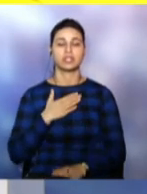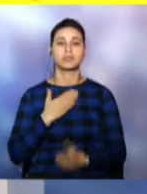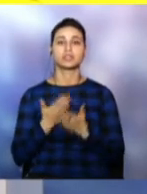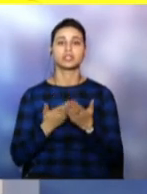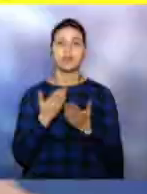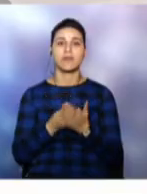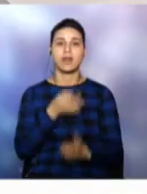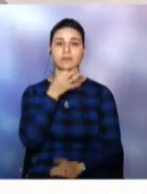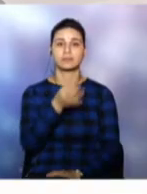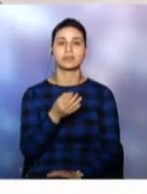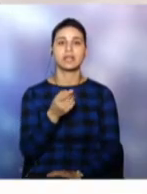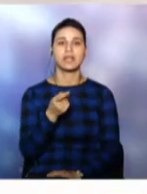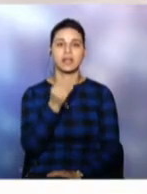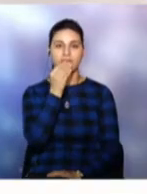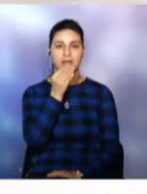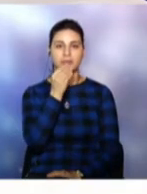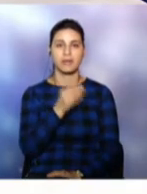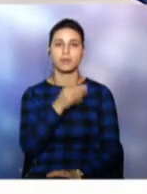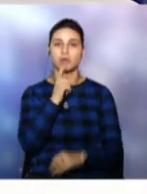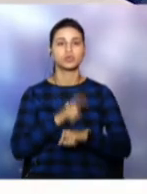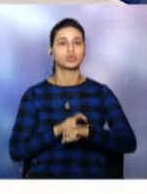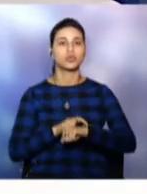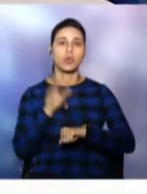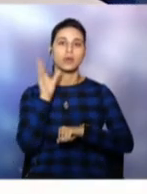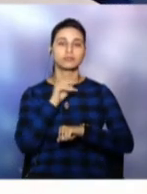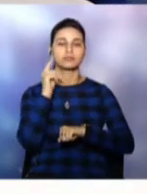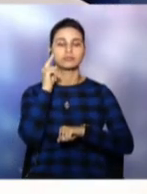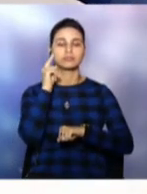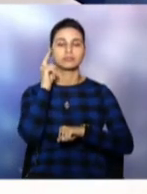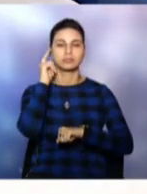რეკომენდაციები კვებასთან დაკავშირებული. არ ვიცი, რამდენი დრო გვაქვს, ვასწრებთ თუ არა.